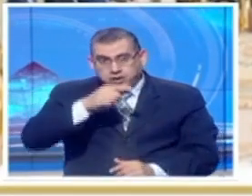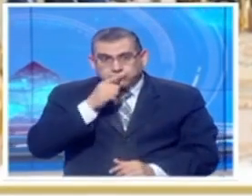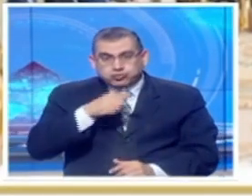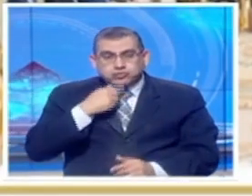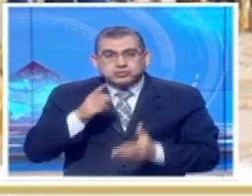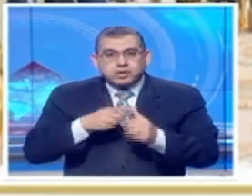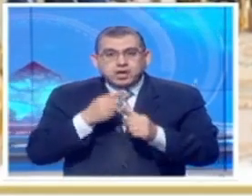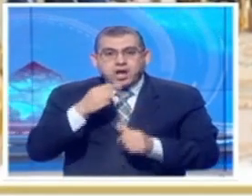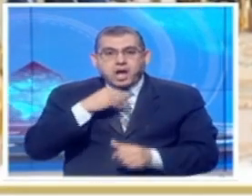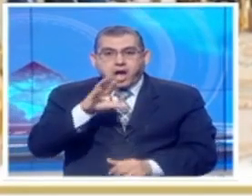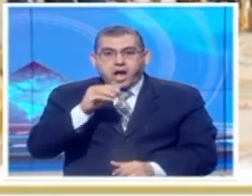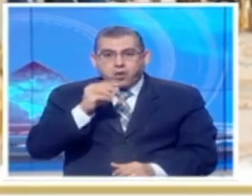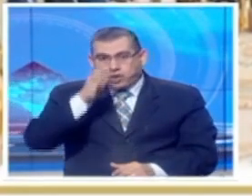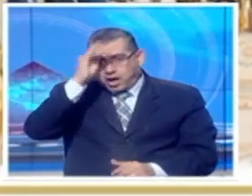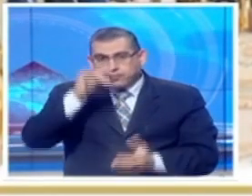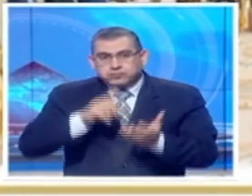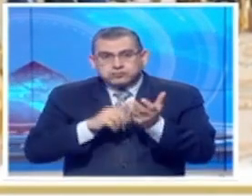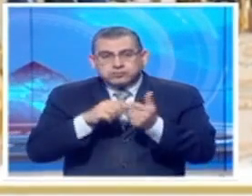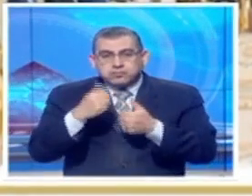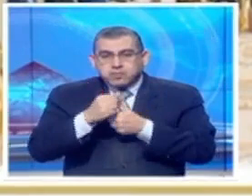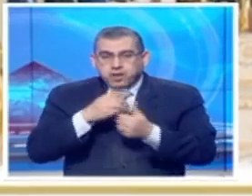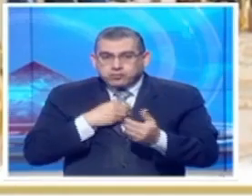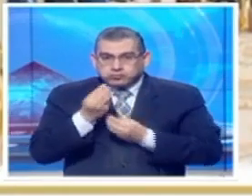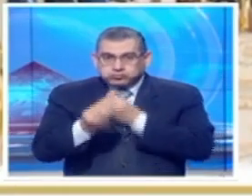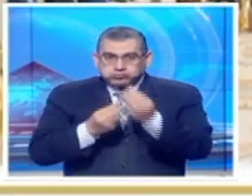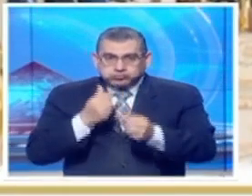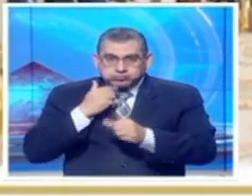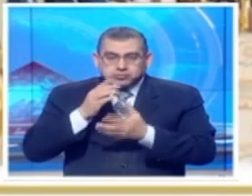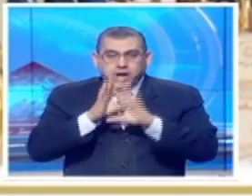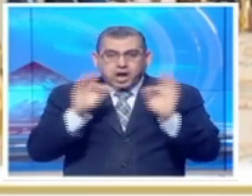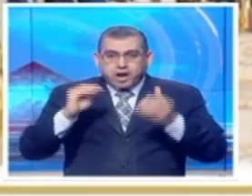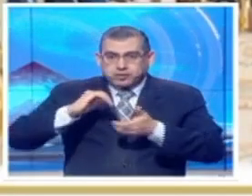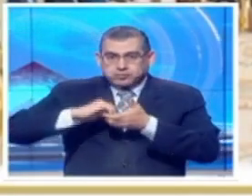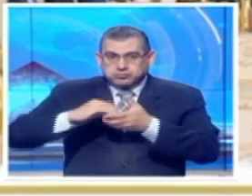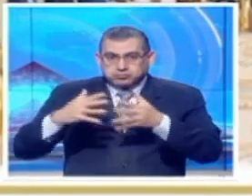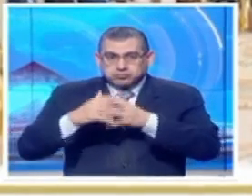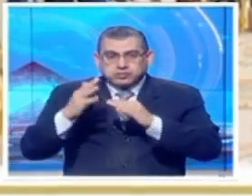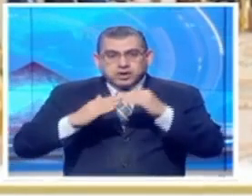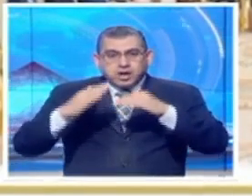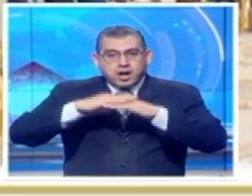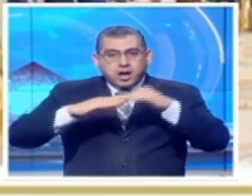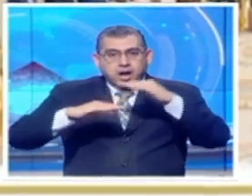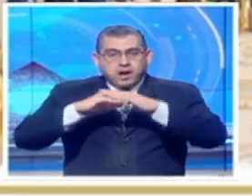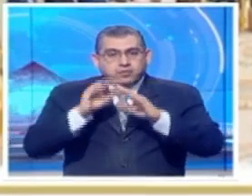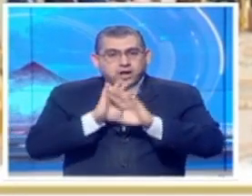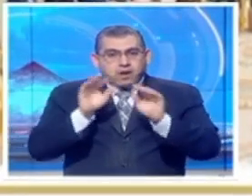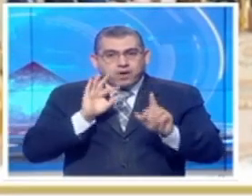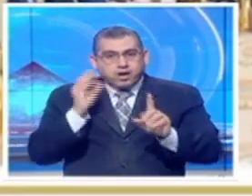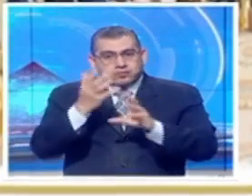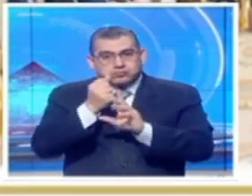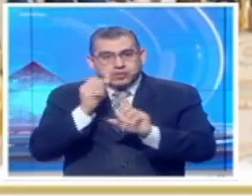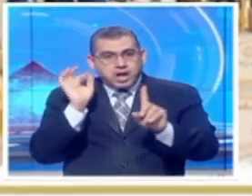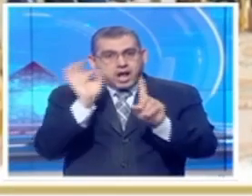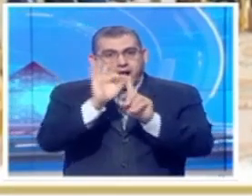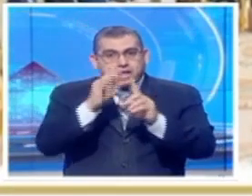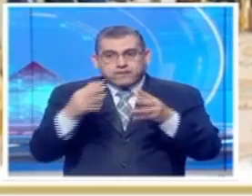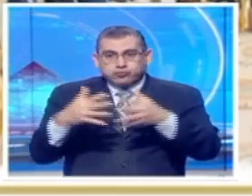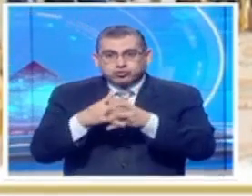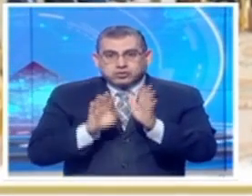لاحتياجات الشعب العراقي، وبما يعزز التكامل بين الجانبين ويحقق الأهداف التنموية